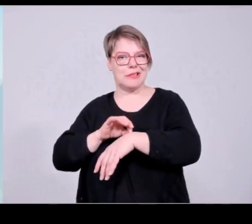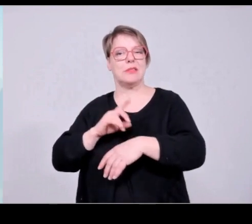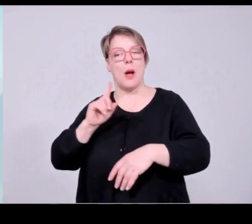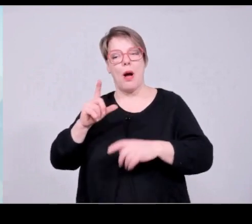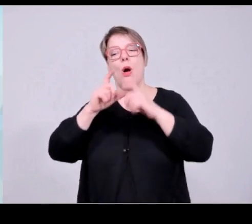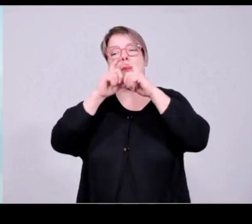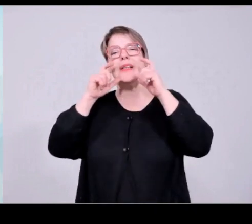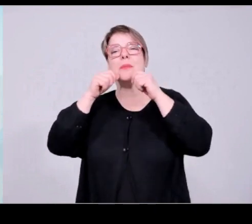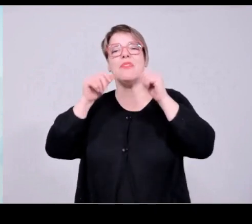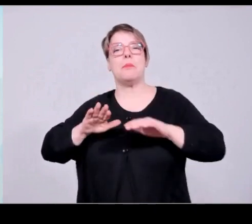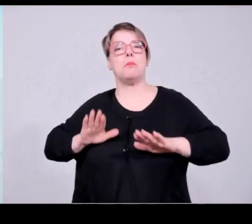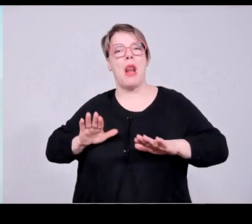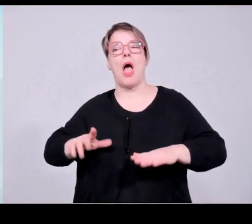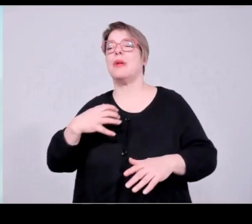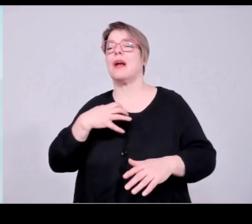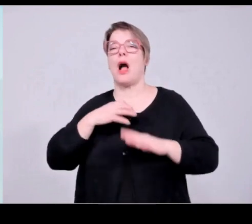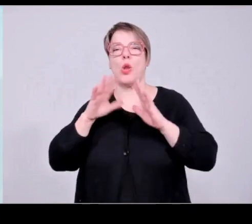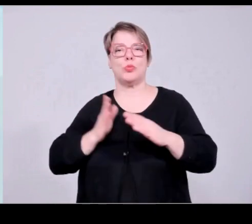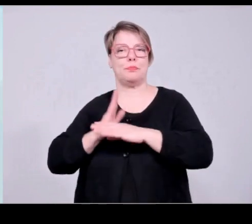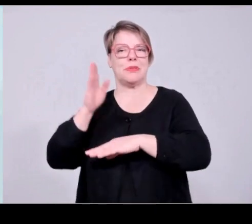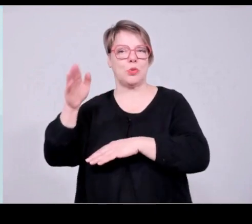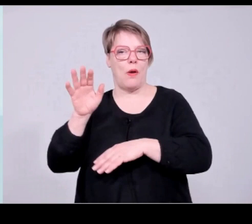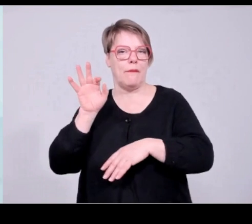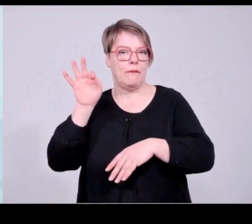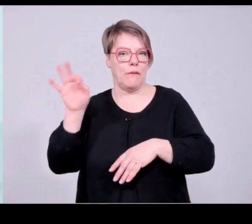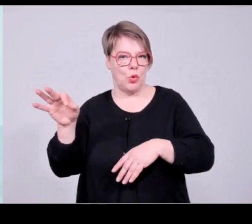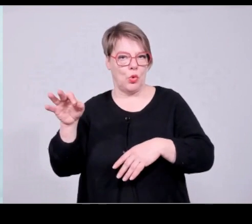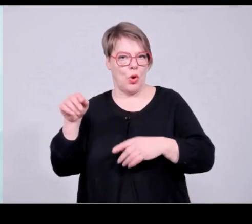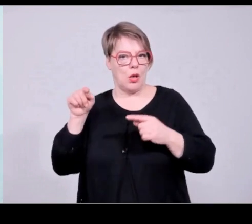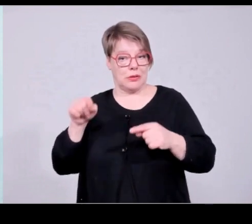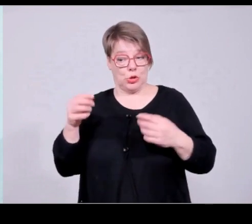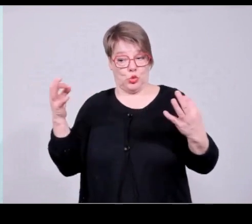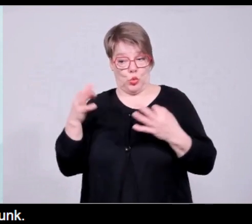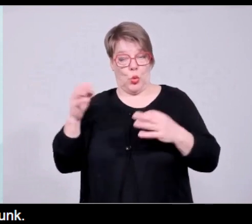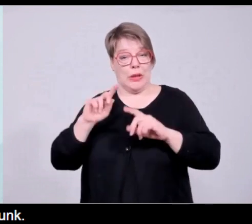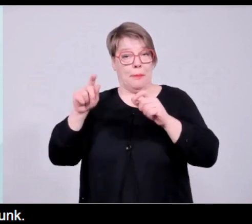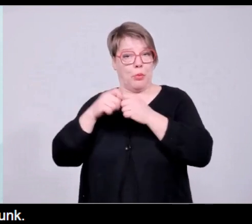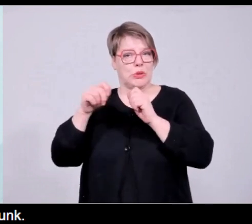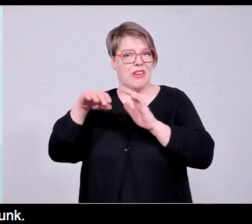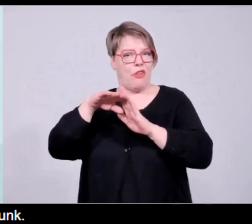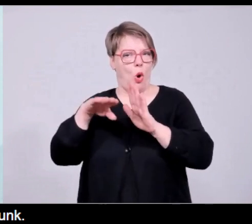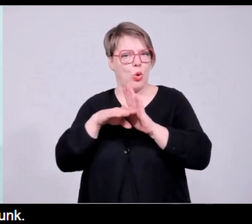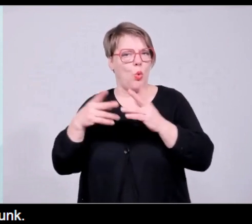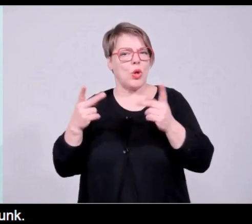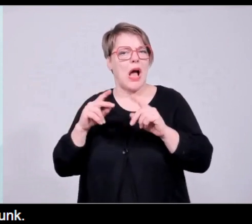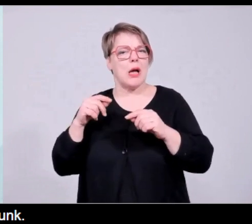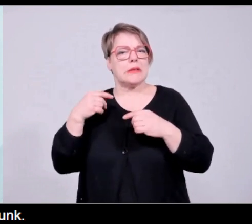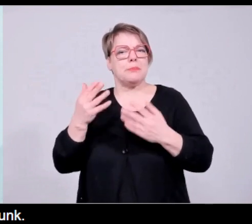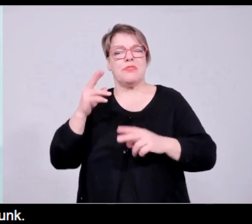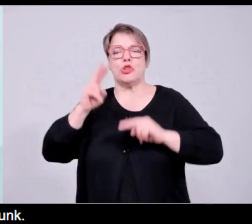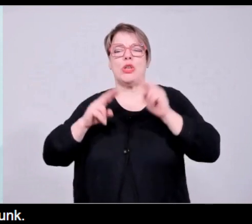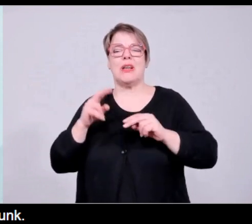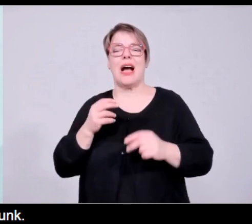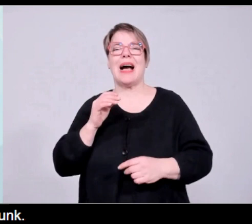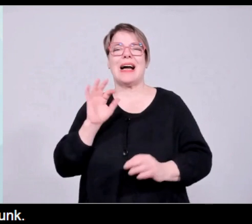anzupassen. Wir haben ja auch noch ein weiteres Problem, dass die Testverordnung am 28.2. ausläuft, aber die Testverpflichtungen bis zum